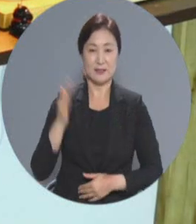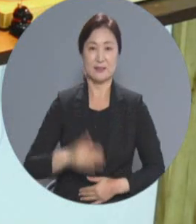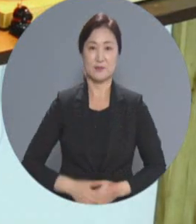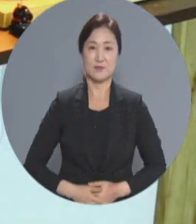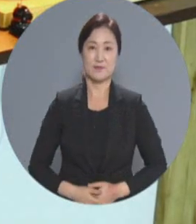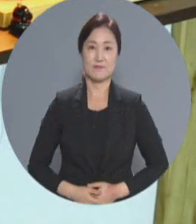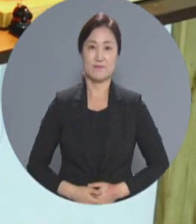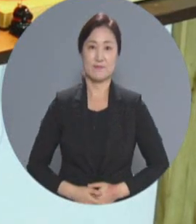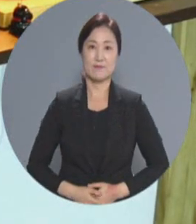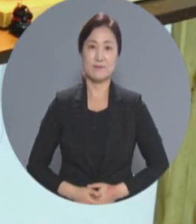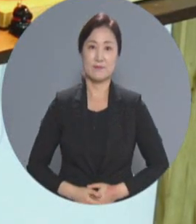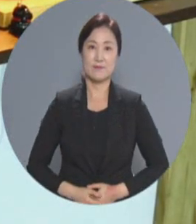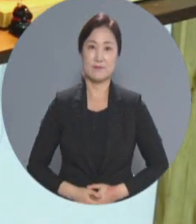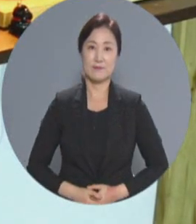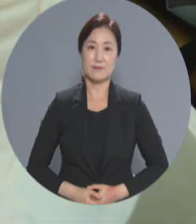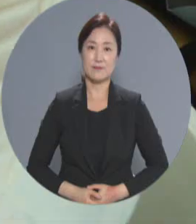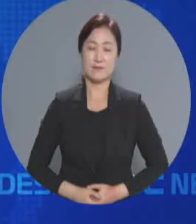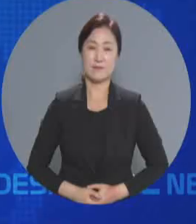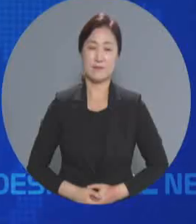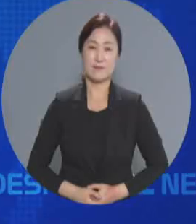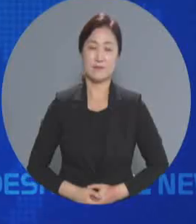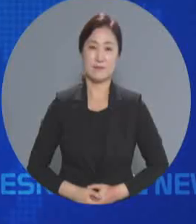있습니다.